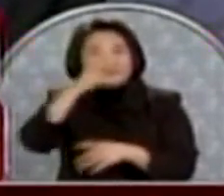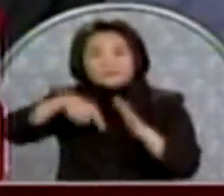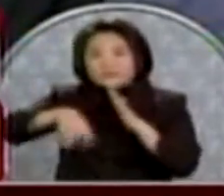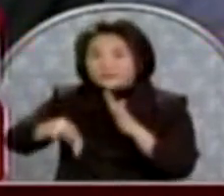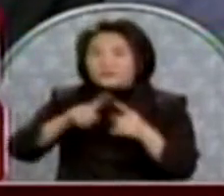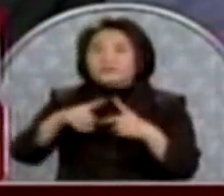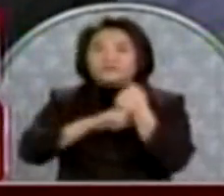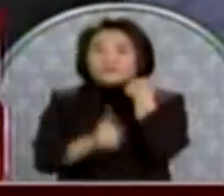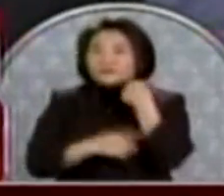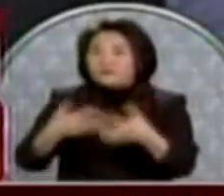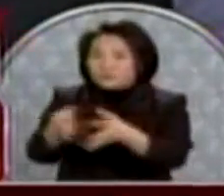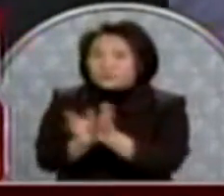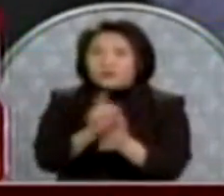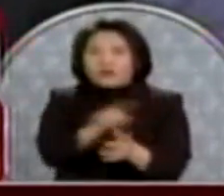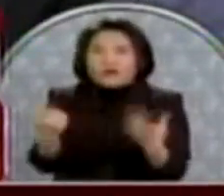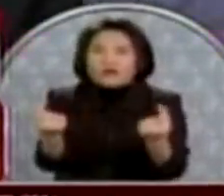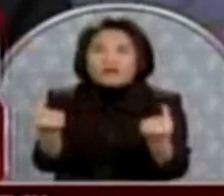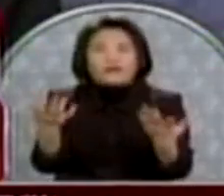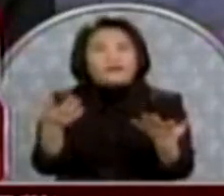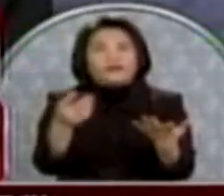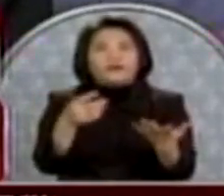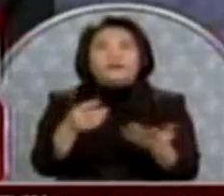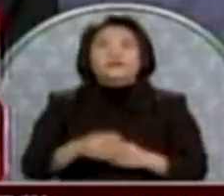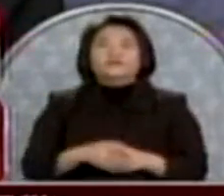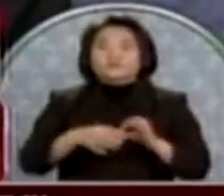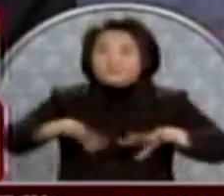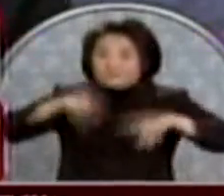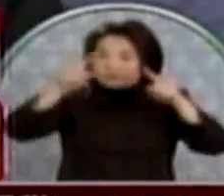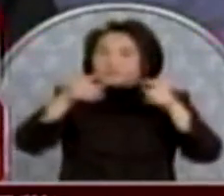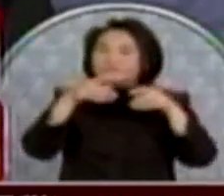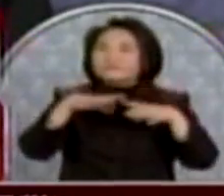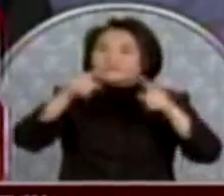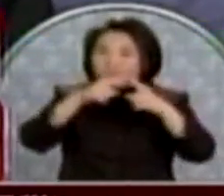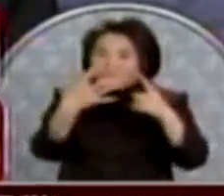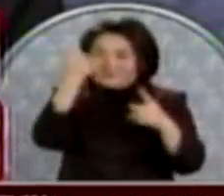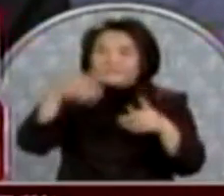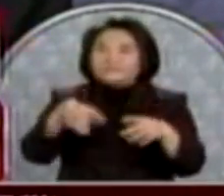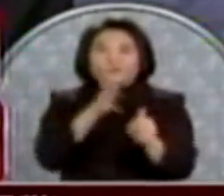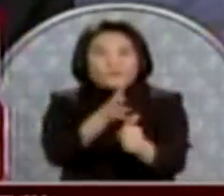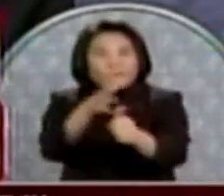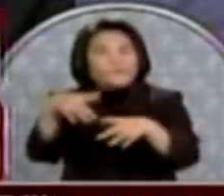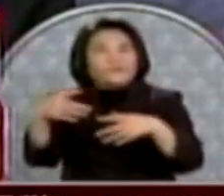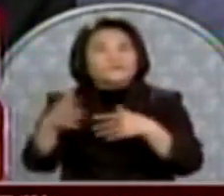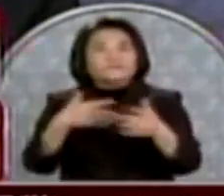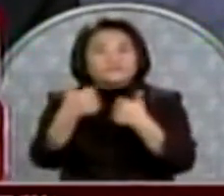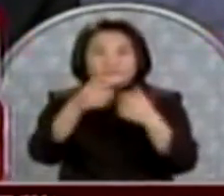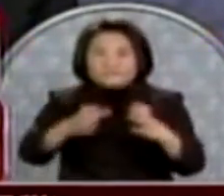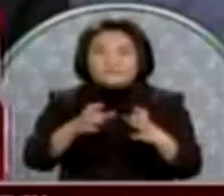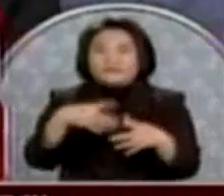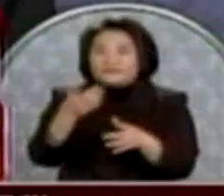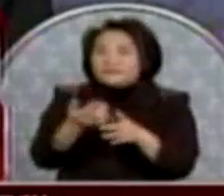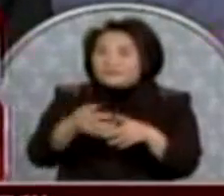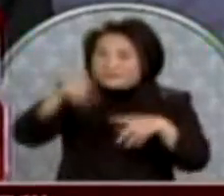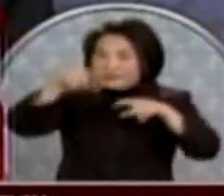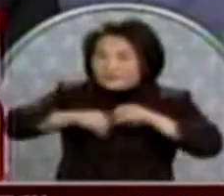院、法务部、检调机关会重叠。因此我们先从人权咨询委员会开始，先从人权政策跟人权